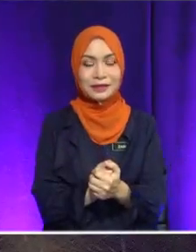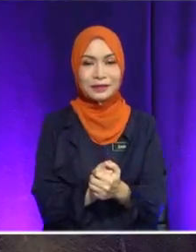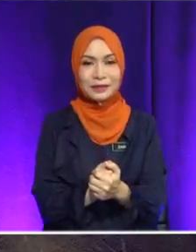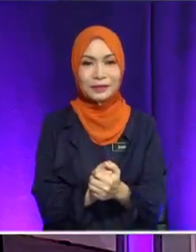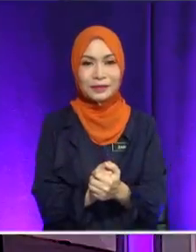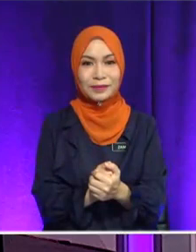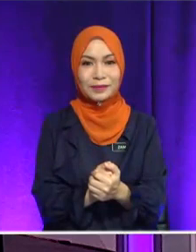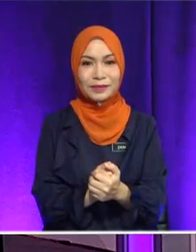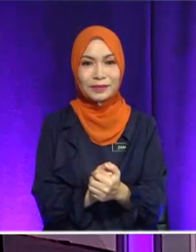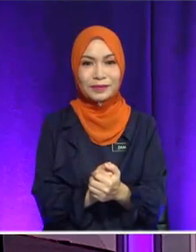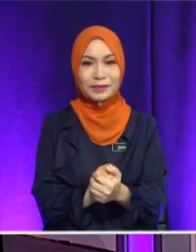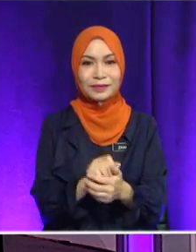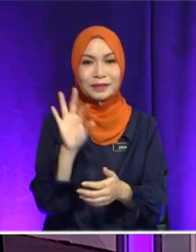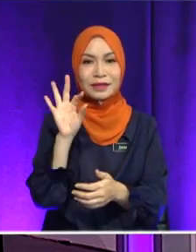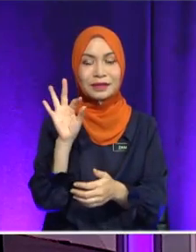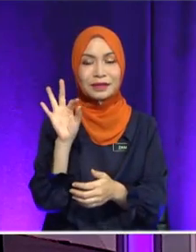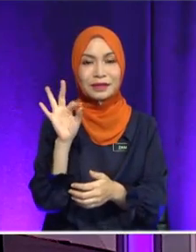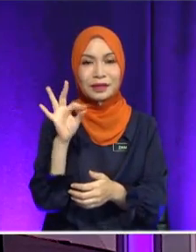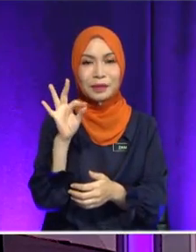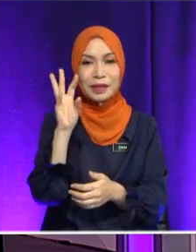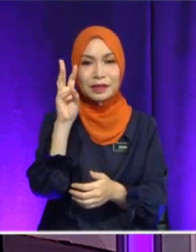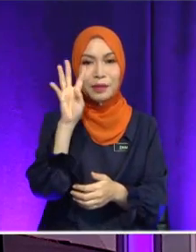1964 tidak kuat cetakan